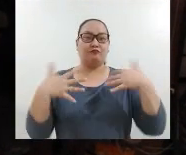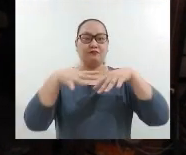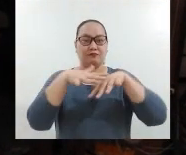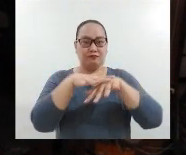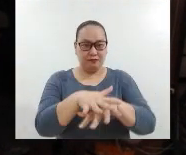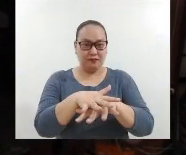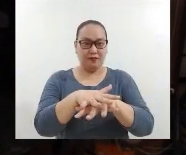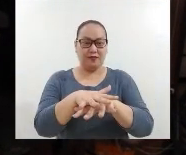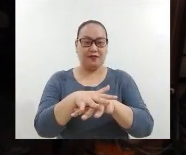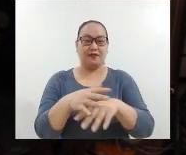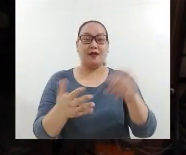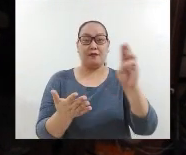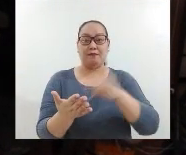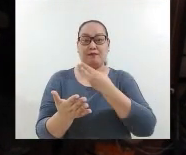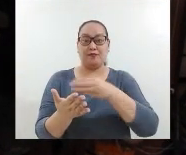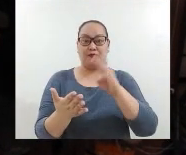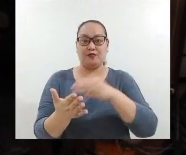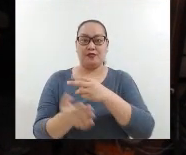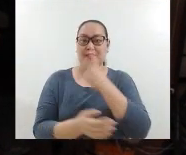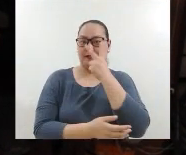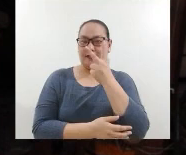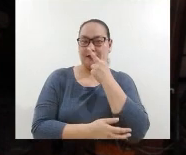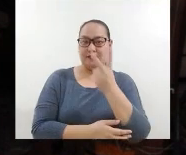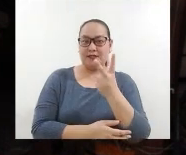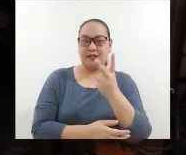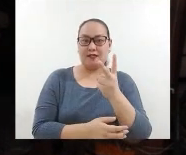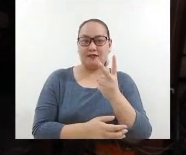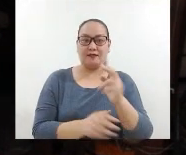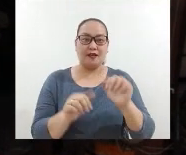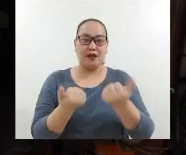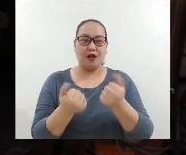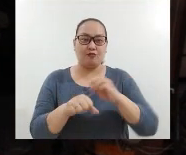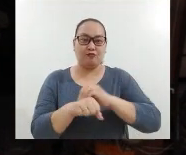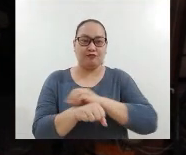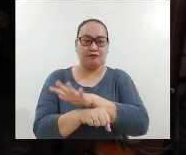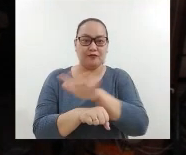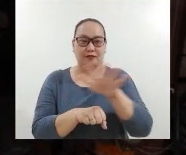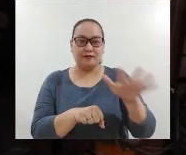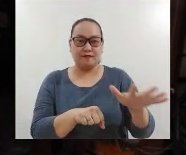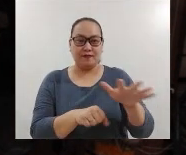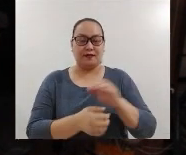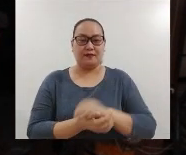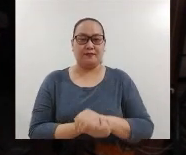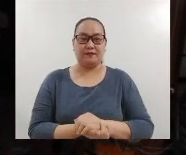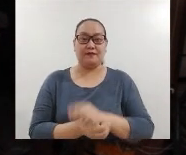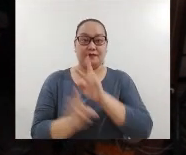Alamin kung ano ang magiging effect nito. Handa na ba kayo, mga Fernandino teens?